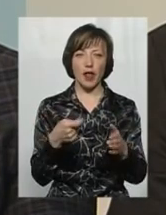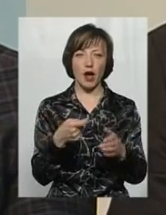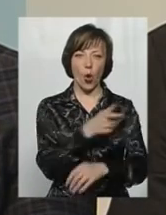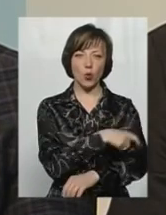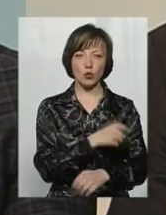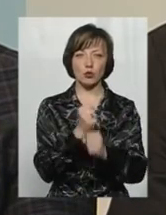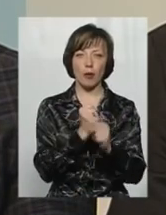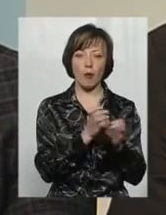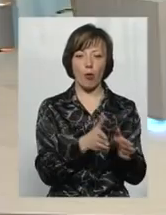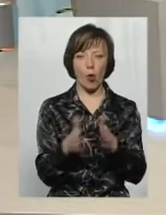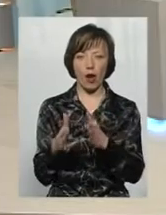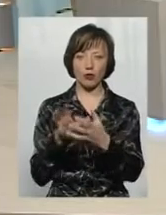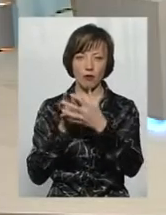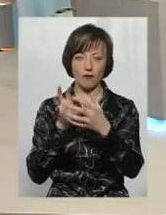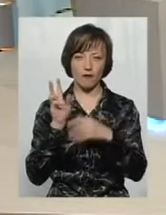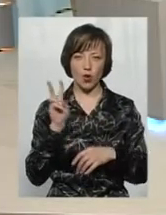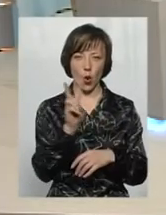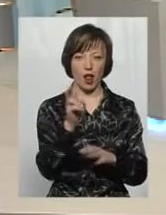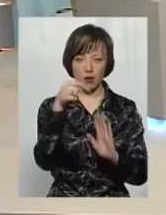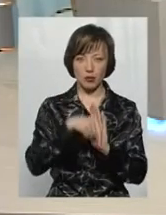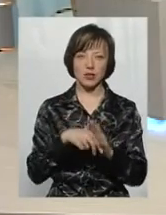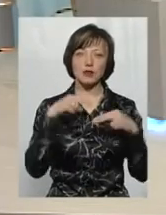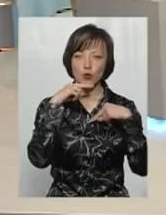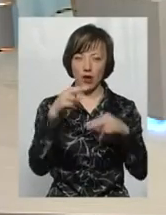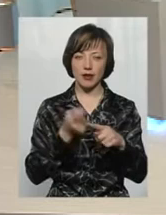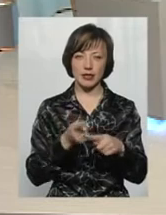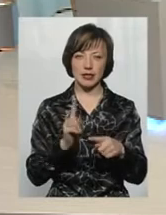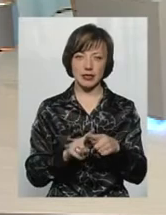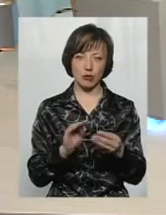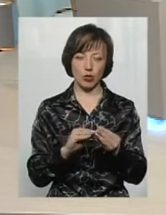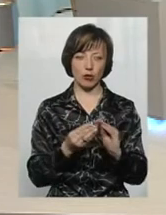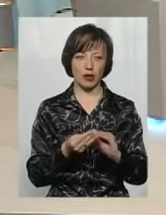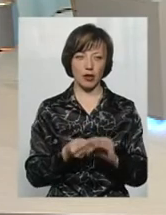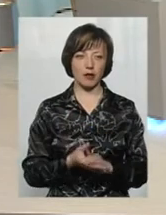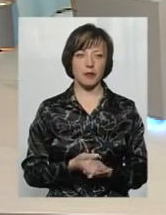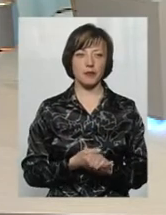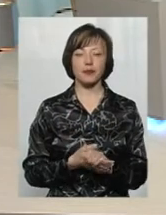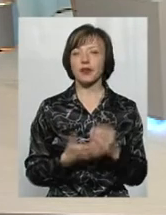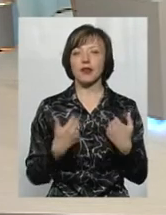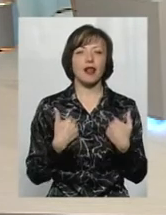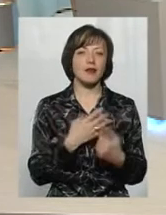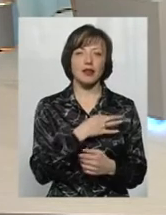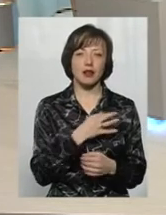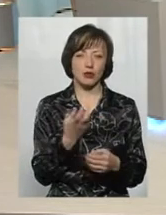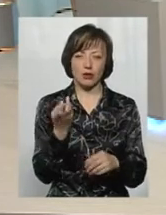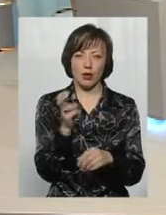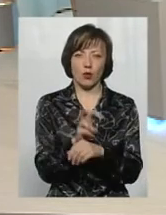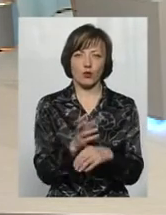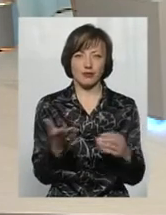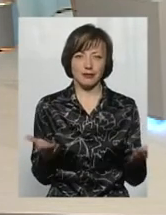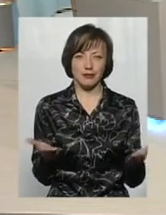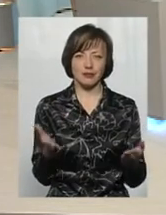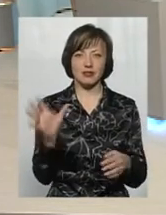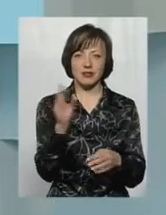навести порядок в салоні? Зверніть увагу на ці проблеми. Нам тут все одно, на якось заходиш,